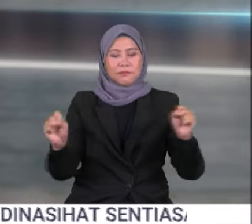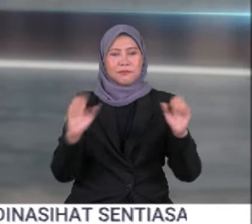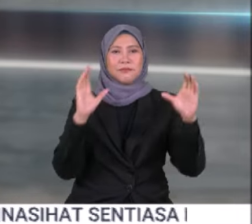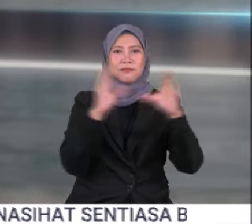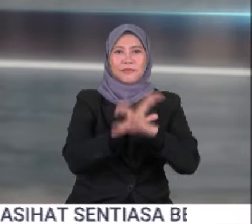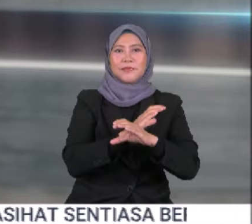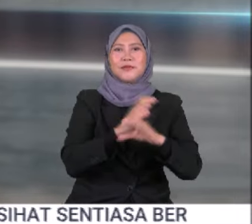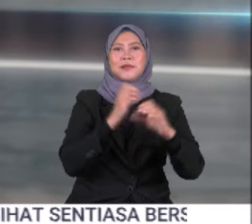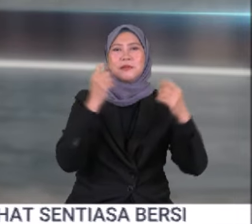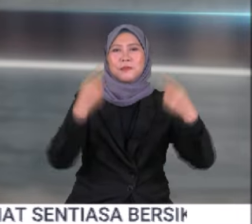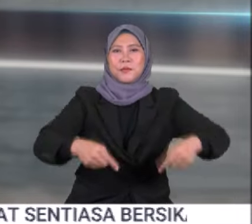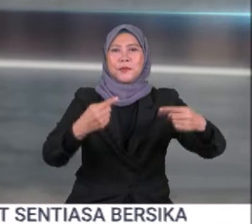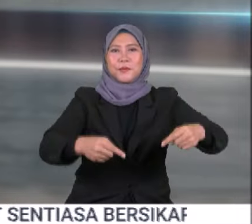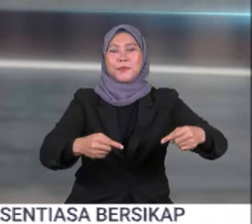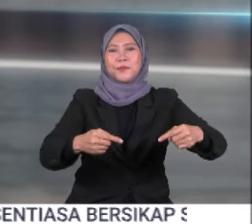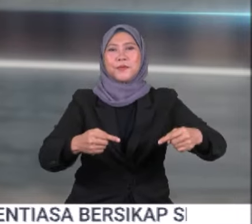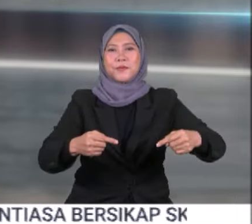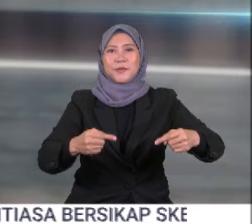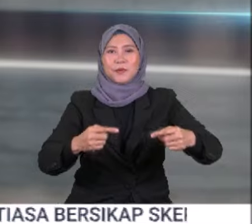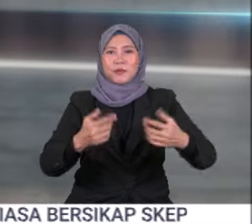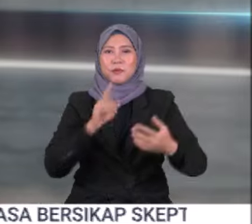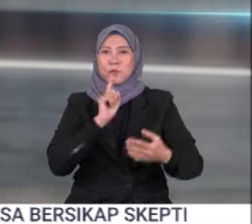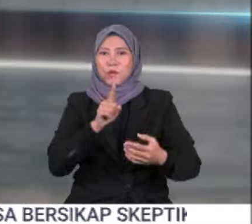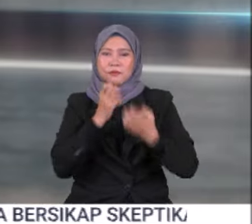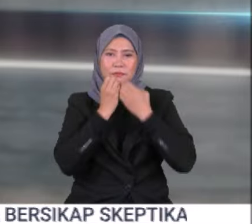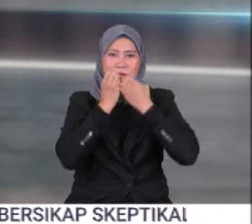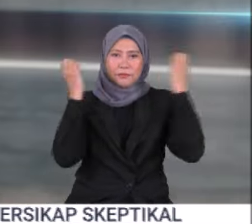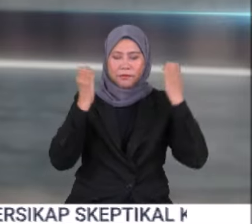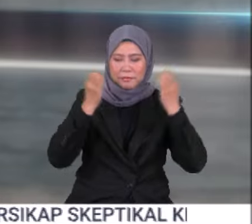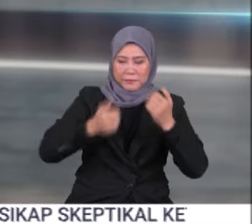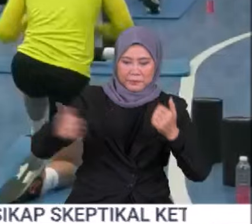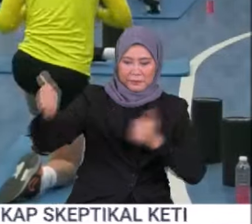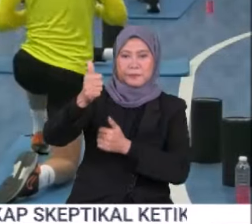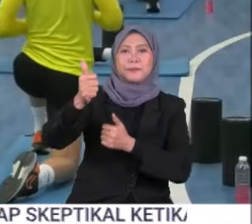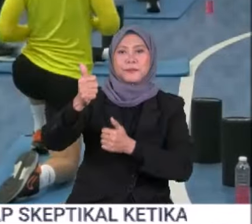pasukan-pasukan yang mempunyai marking lebih tinggi